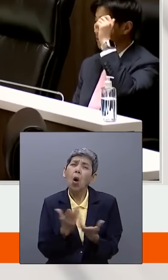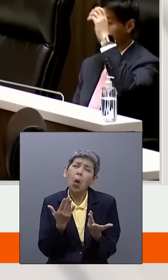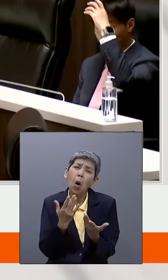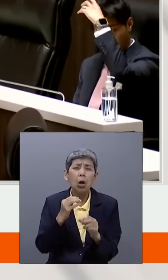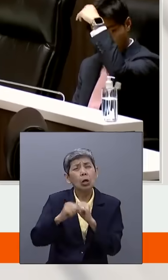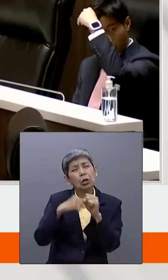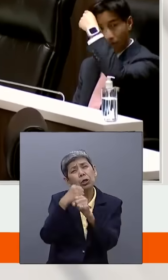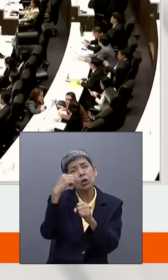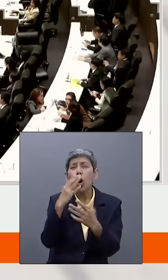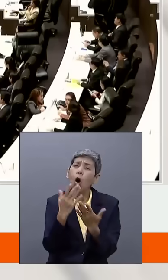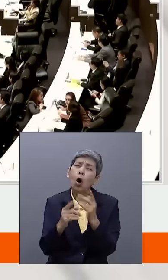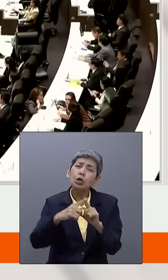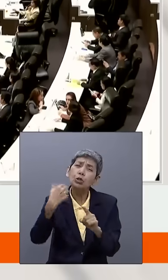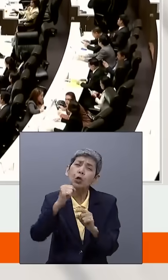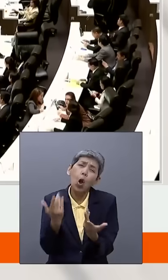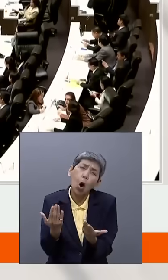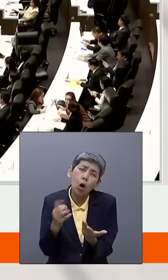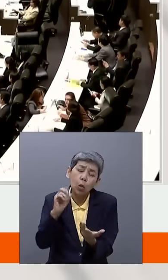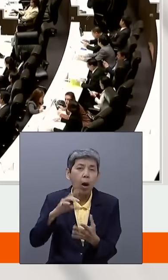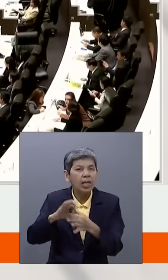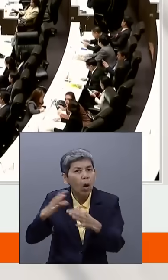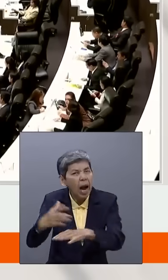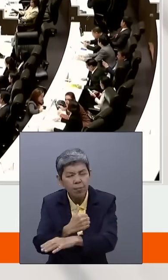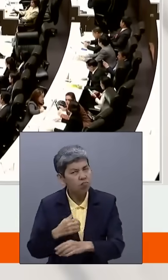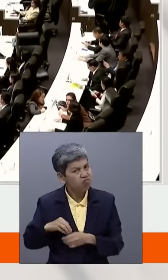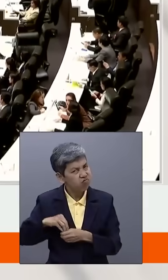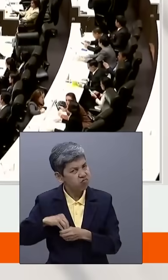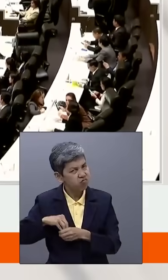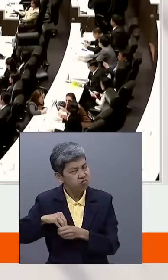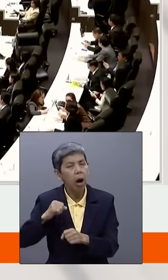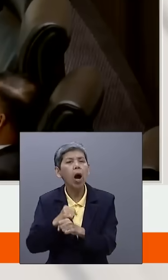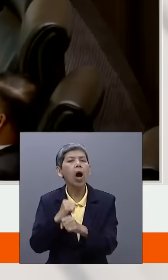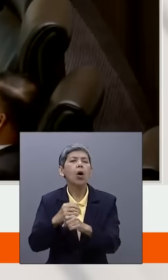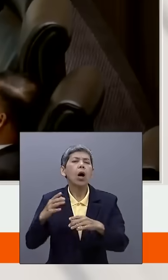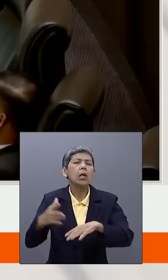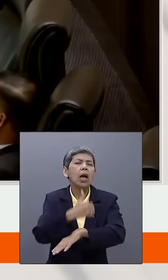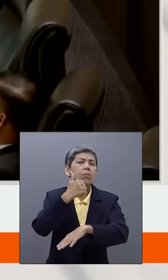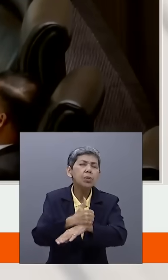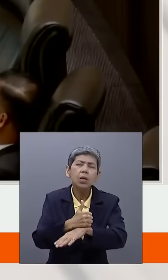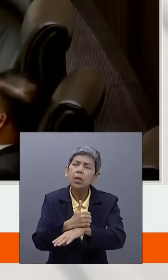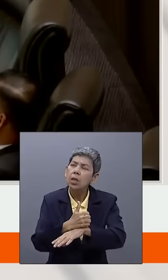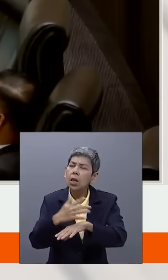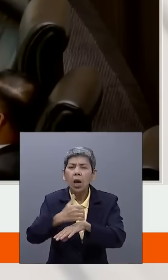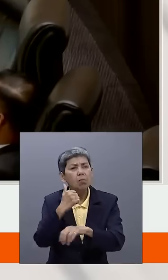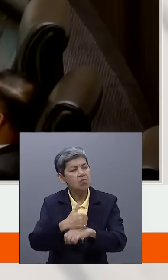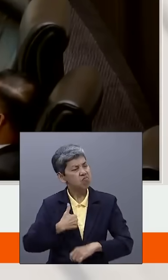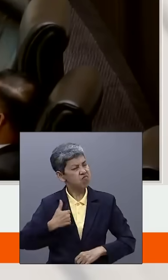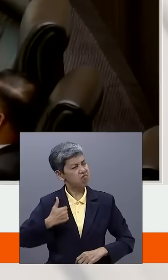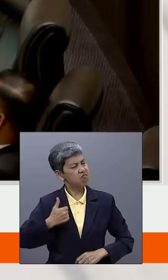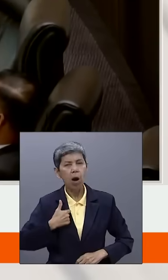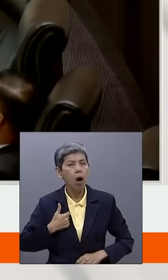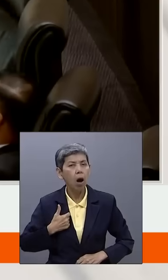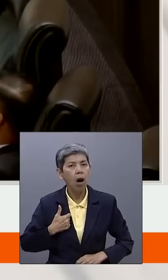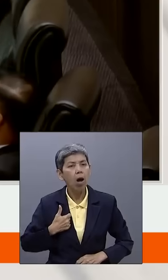พื่อรอสวหมดวาระนี่กำลังเอาการเมืองไปเอาการเมืองไปใหญ่กว่าทุกส่ว